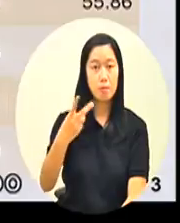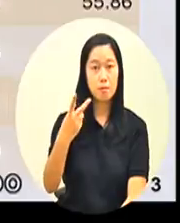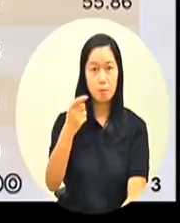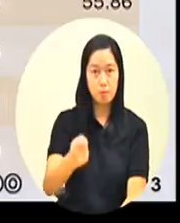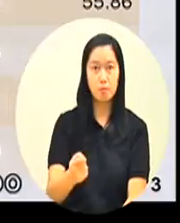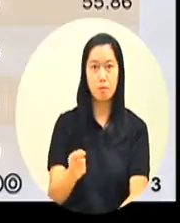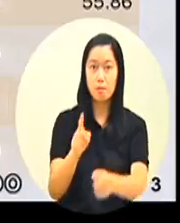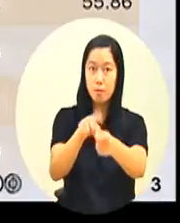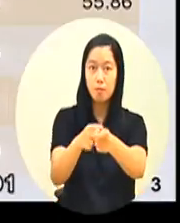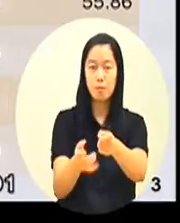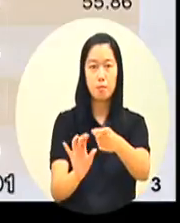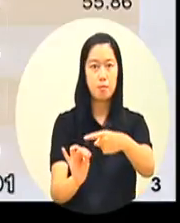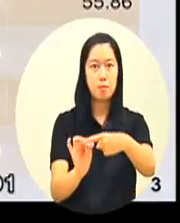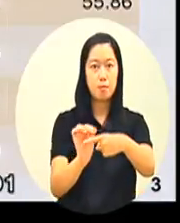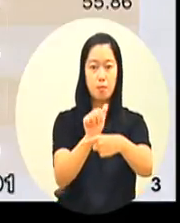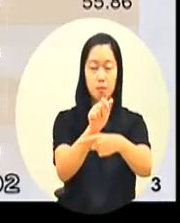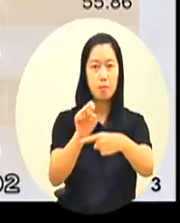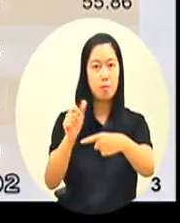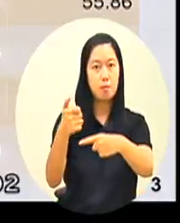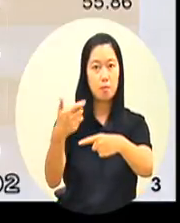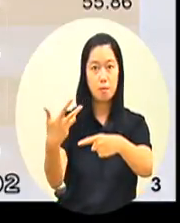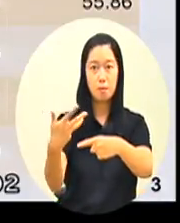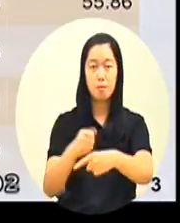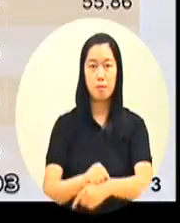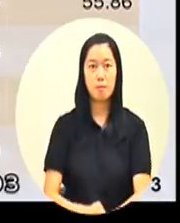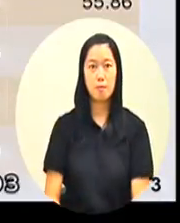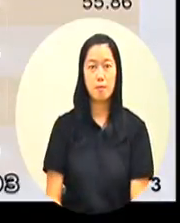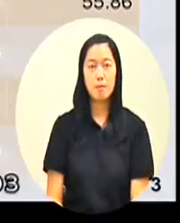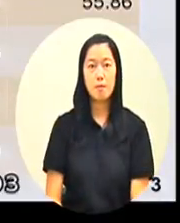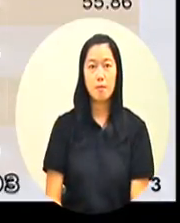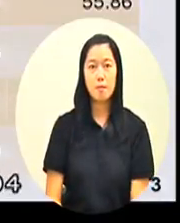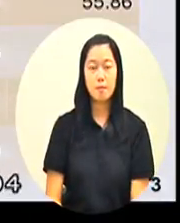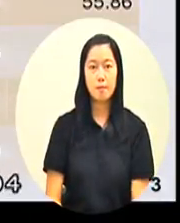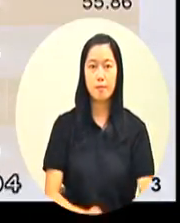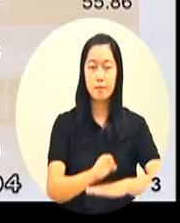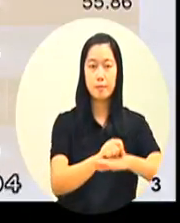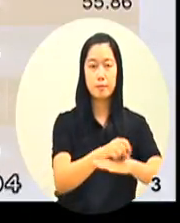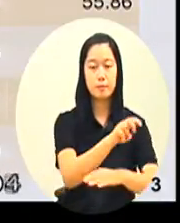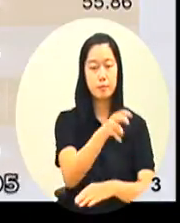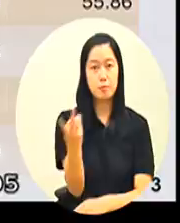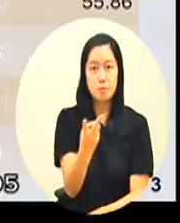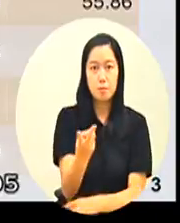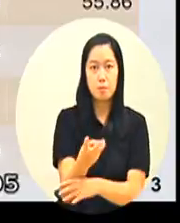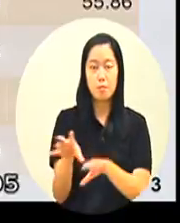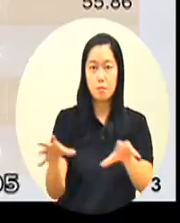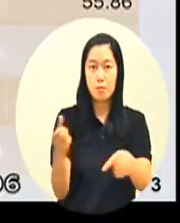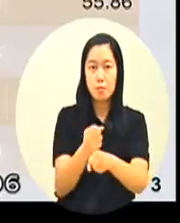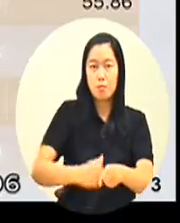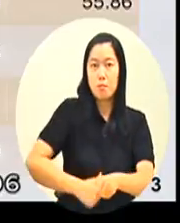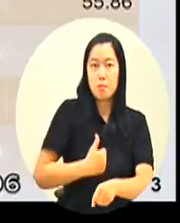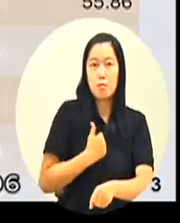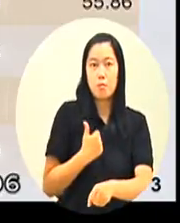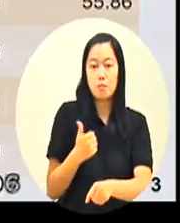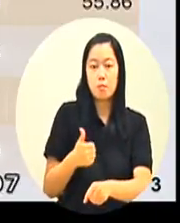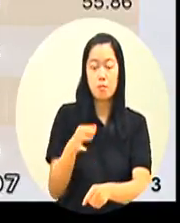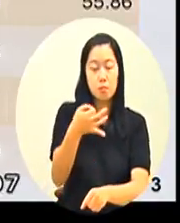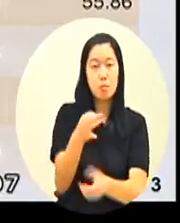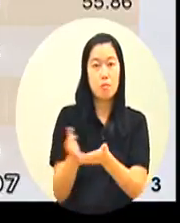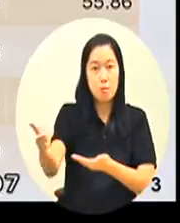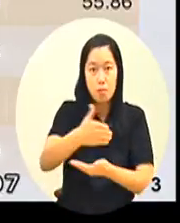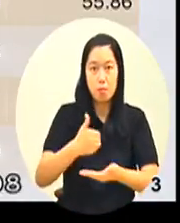率是55.86%。那税客加非税客，就是所谓的实质收入，预算数